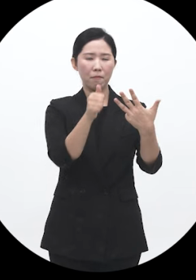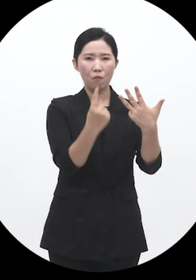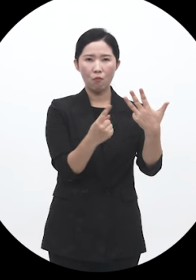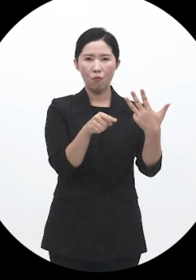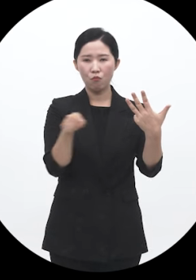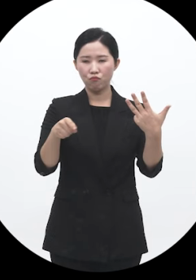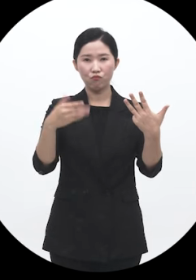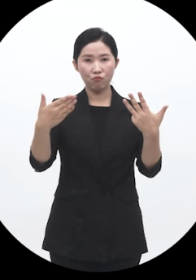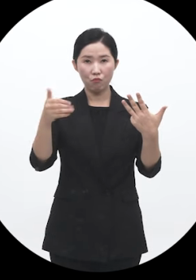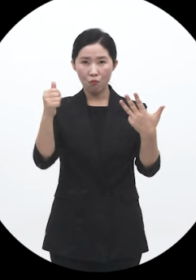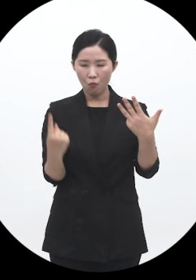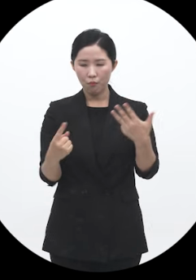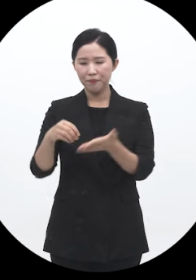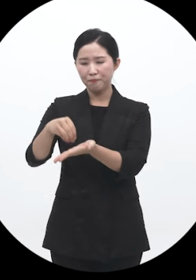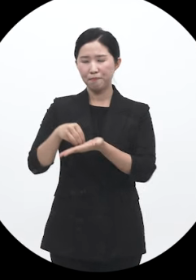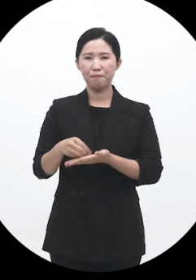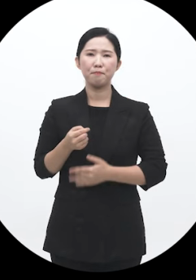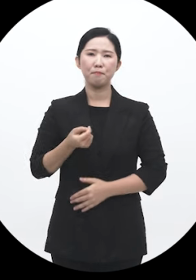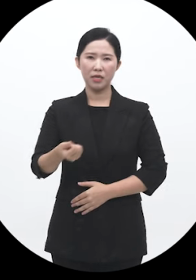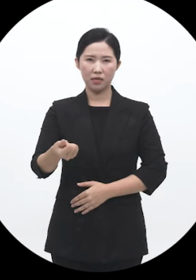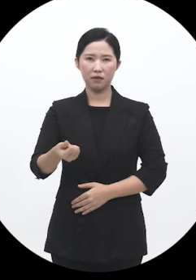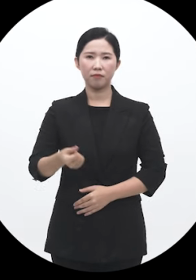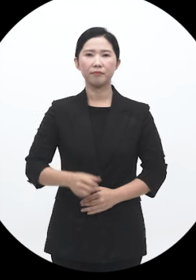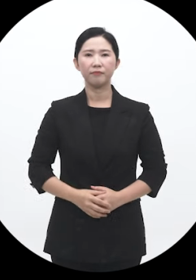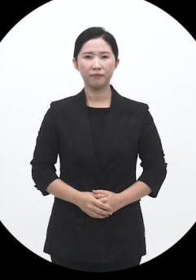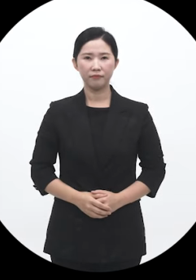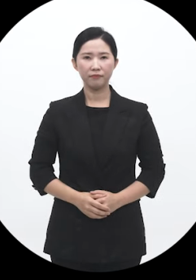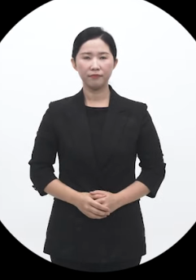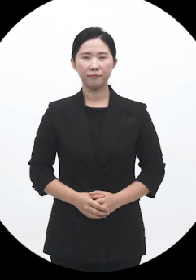제9호는 부적격 처리를 합니다.